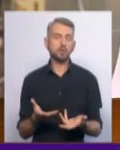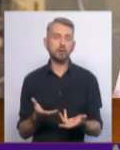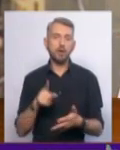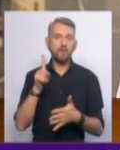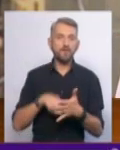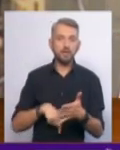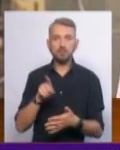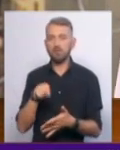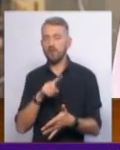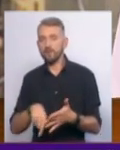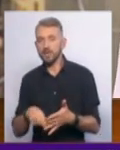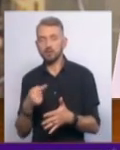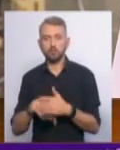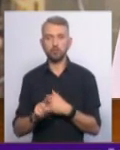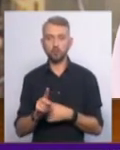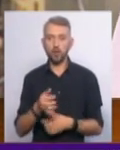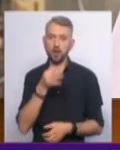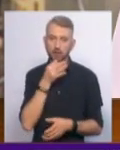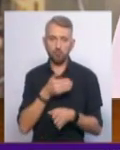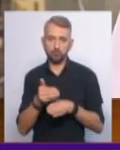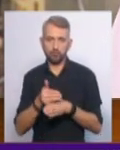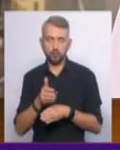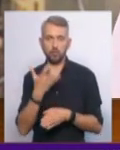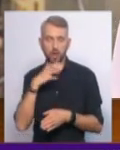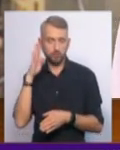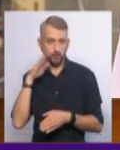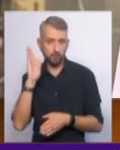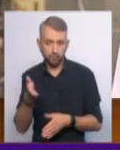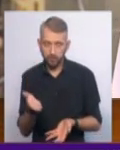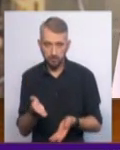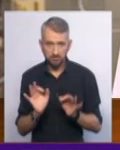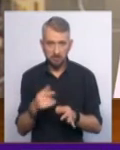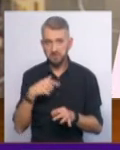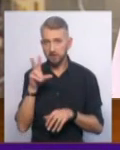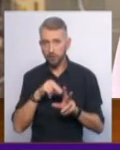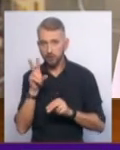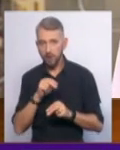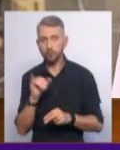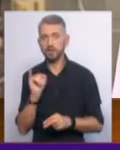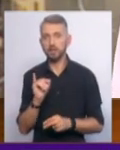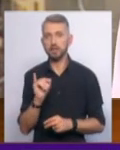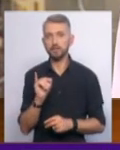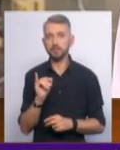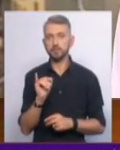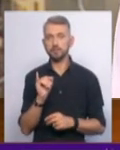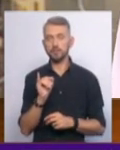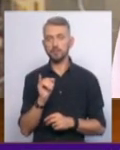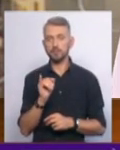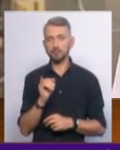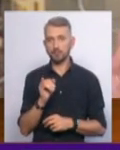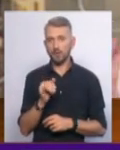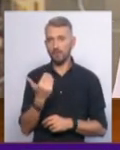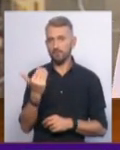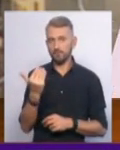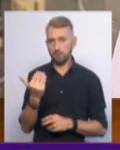вірити чи не вірити? Тому що рано чи пізно з'явиться гаряча вода, правильно? Ми ж на це сподіваємося. І транслюючи ваше